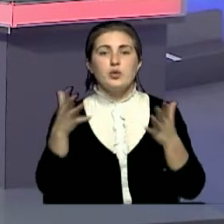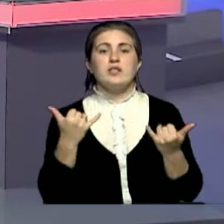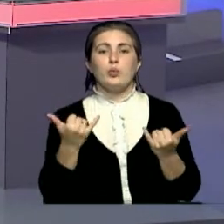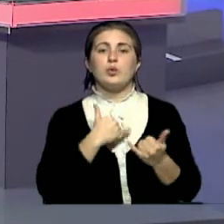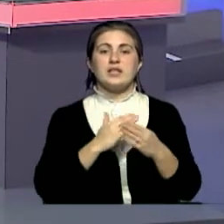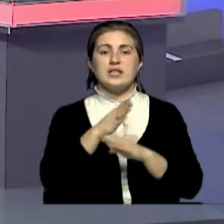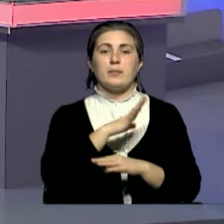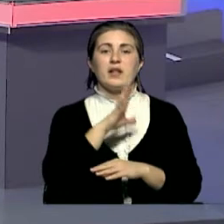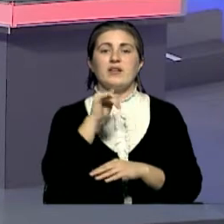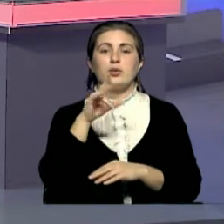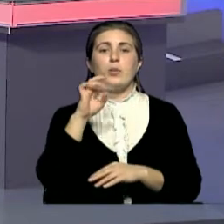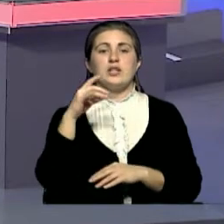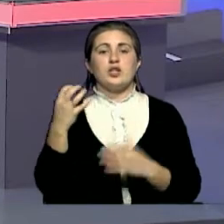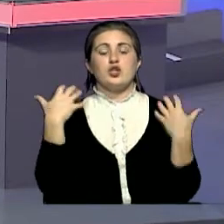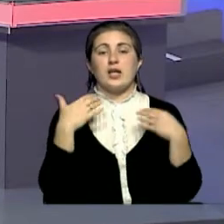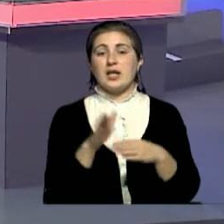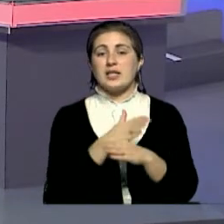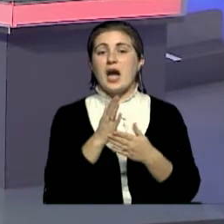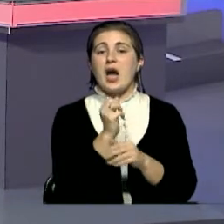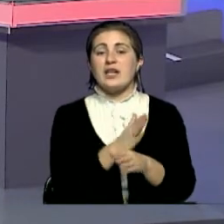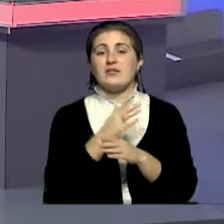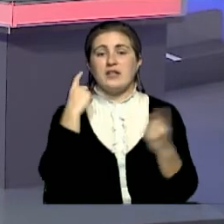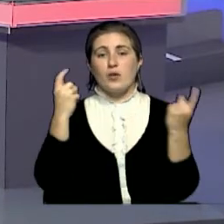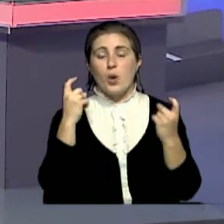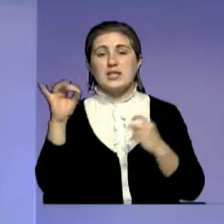нас в гостях был Виктор Богданевич, начальник отдела архивной